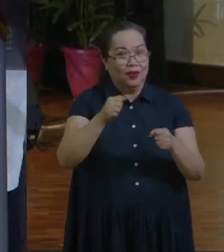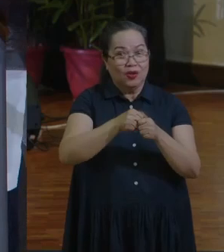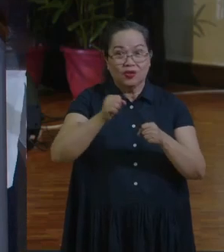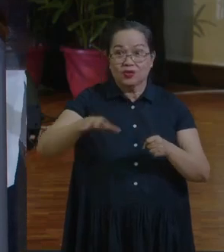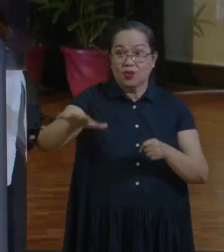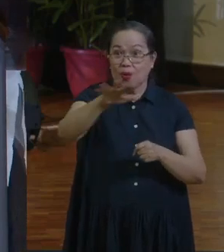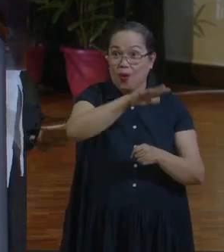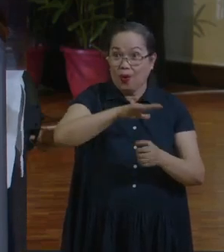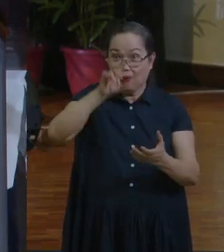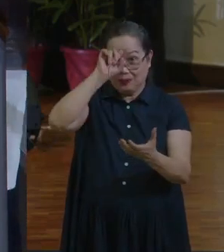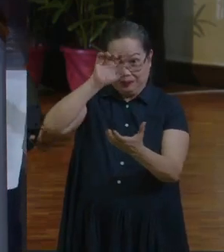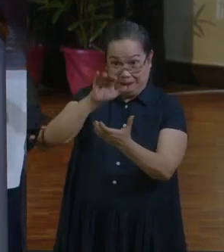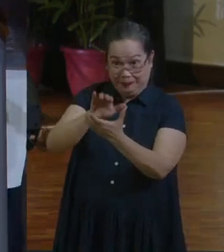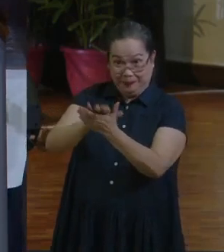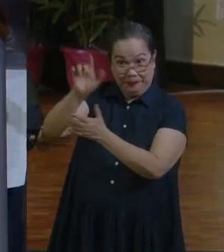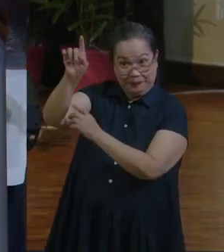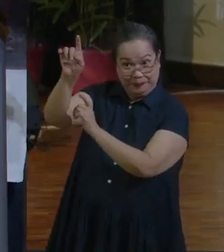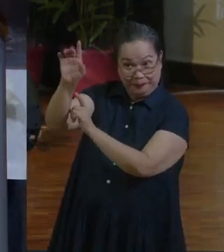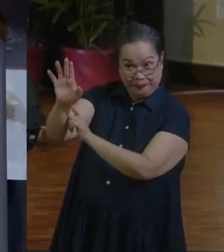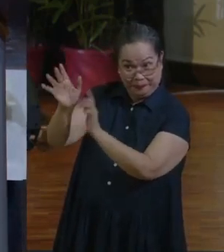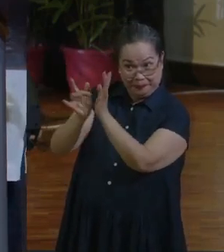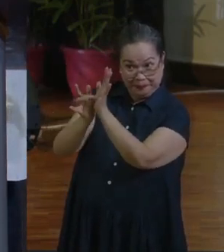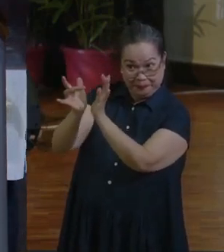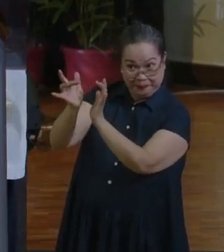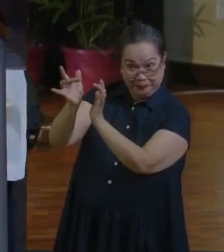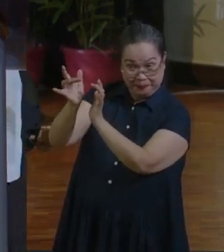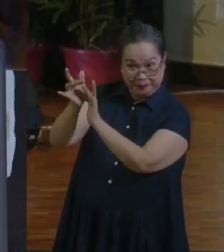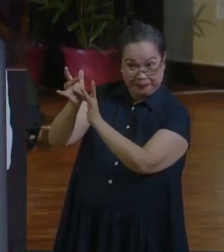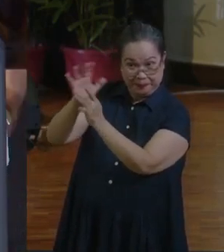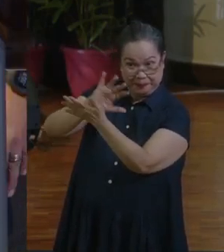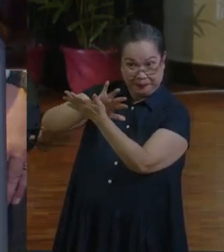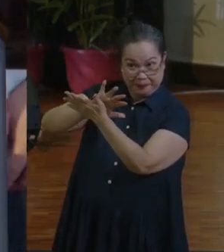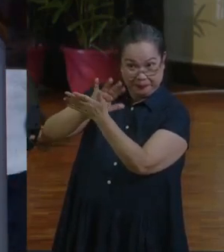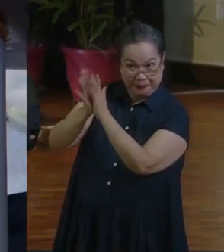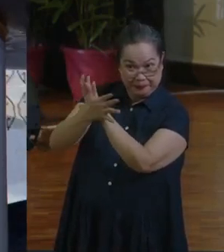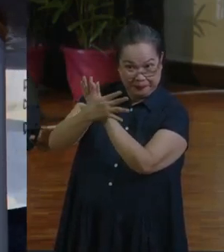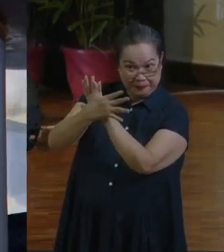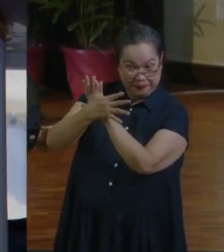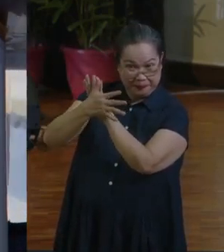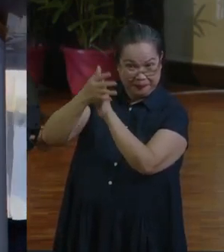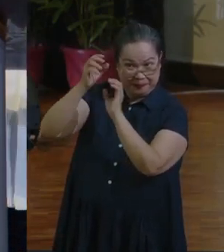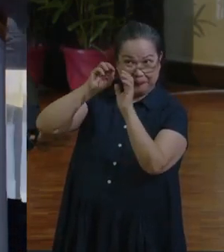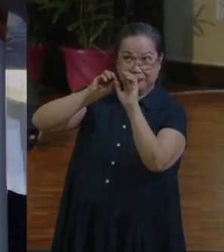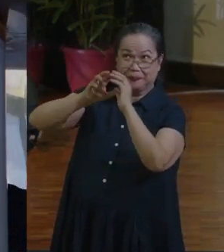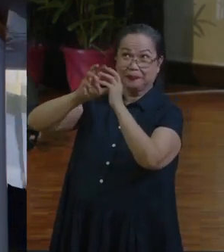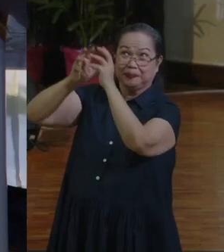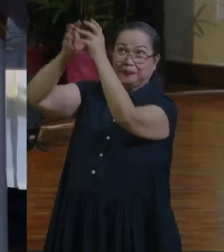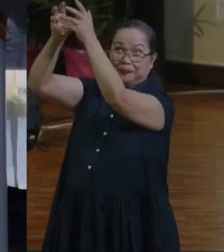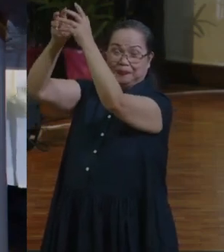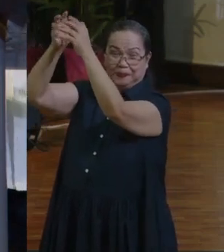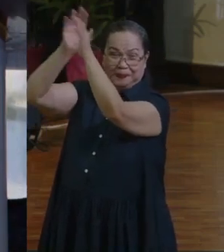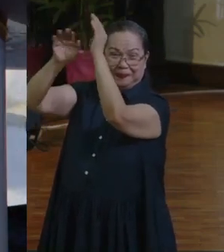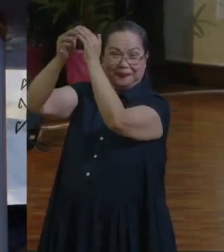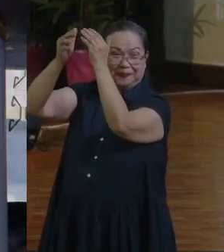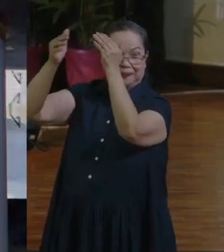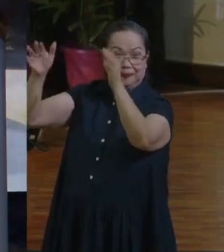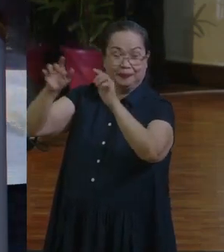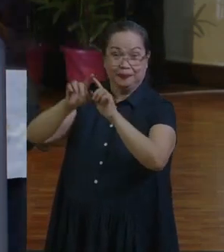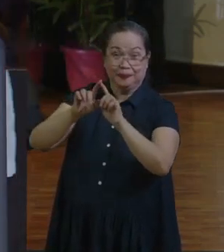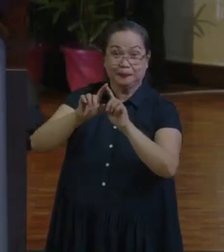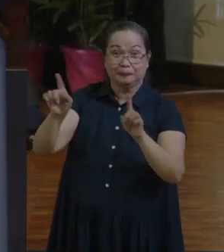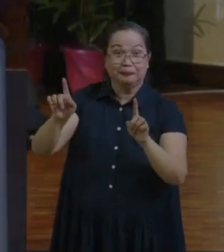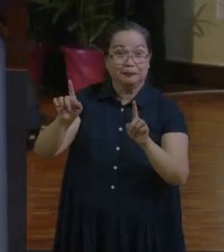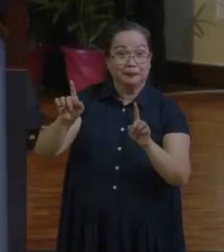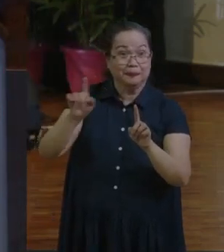ng mananalig sa kanya ay maging mga subjects ng kanyang kaharian. Ngunit yung kaharian